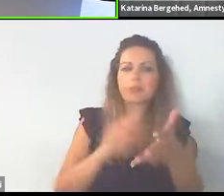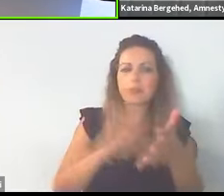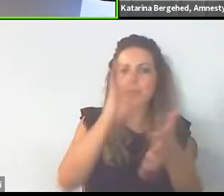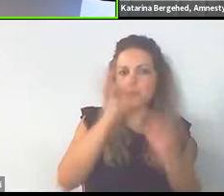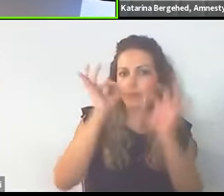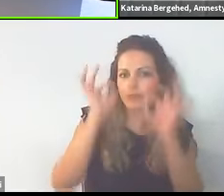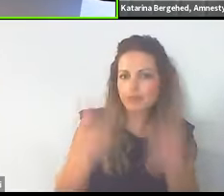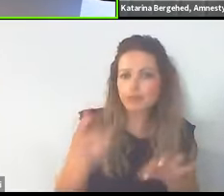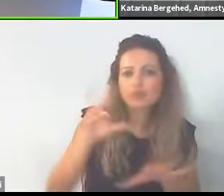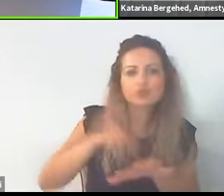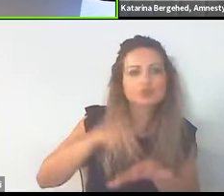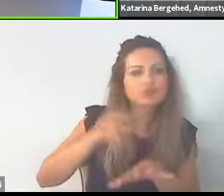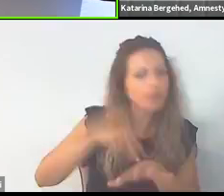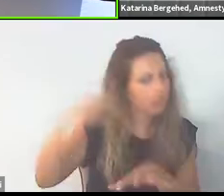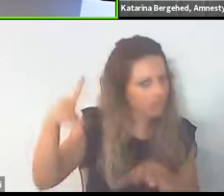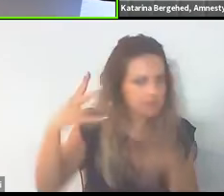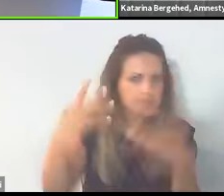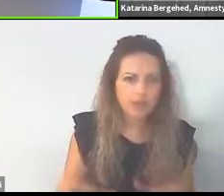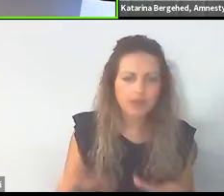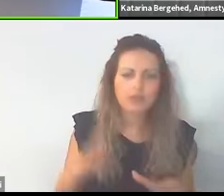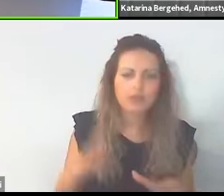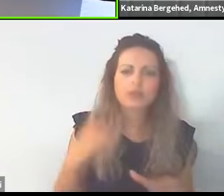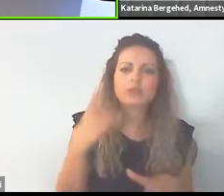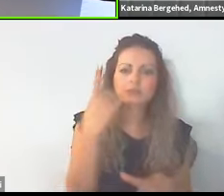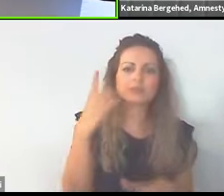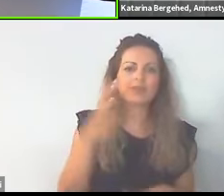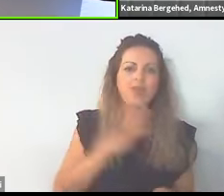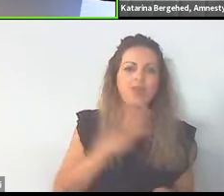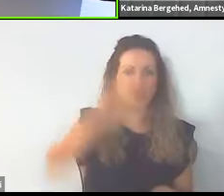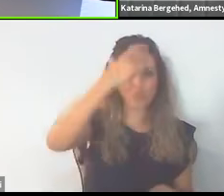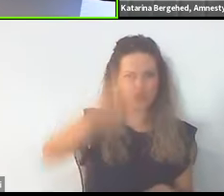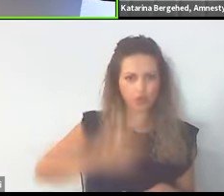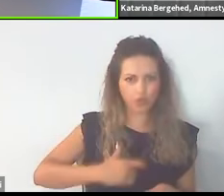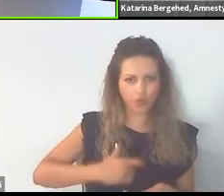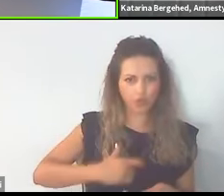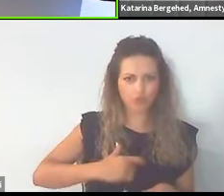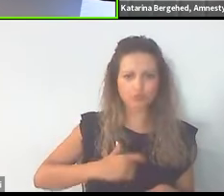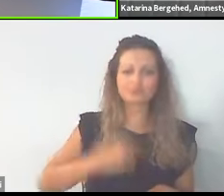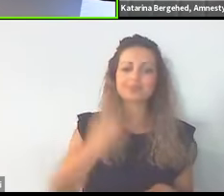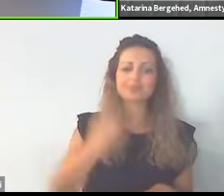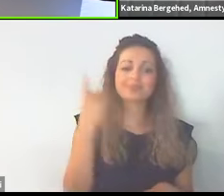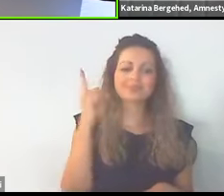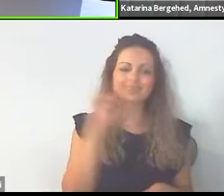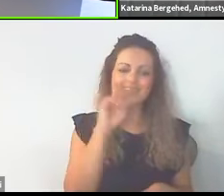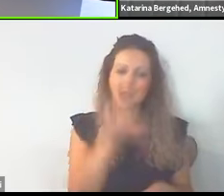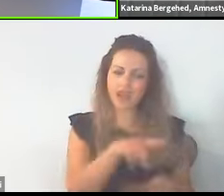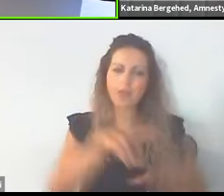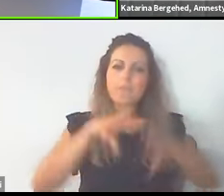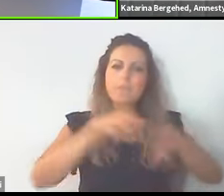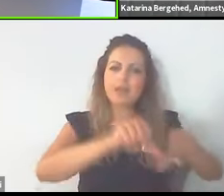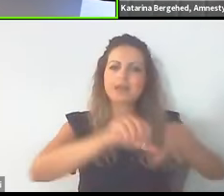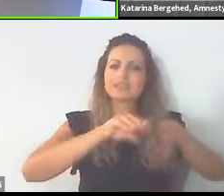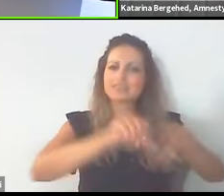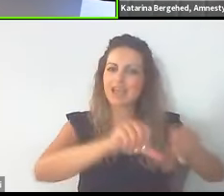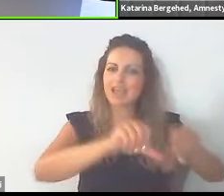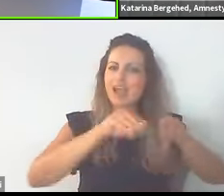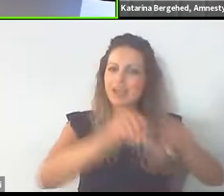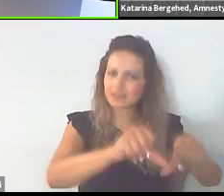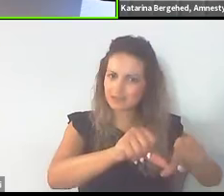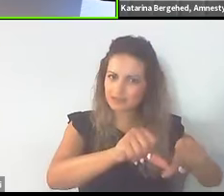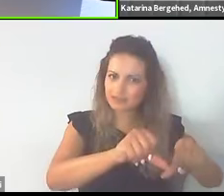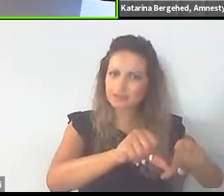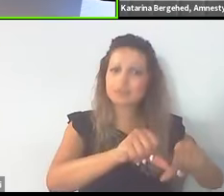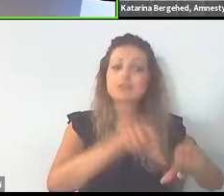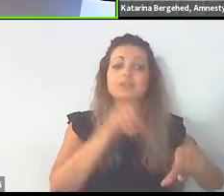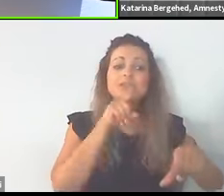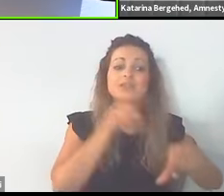Σουηδία, υποθέσεων όπου ένας άνθρωπος έκανε ένα μασάζ σε μια γυναίκα και ξαφνικά έβαλε τα δάχτυλά του μέσα στον κόλπο της.